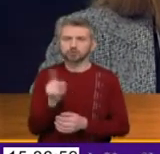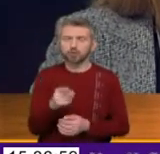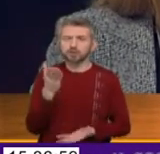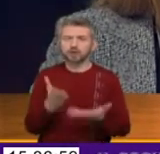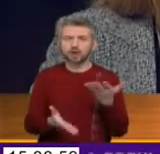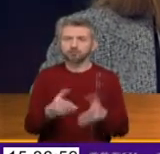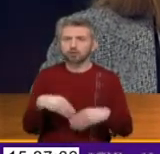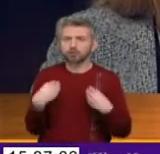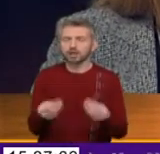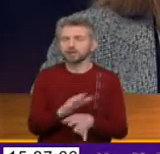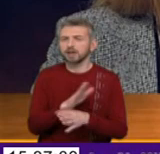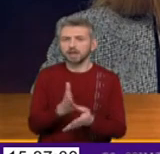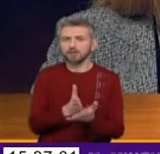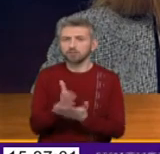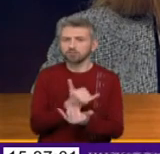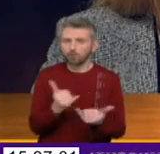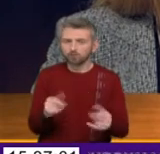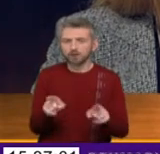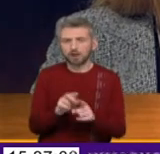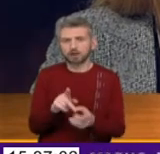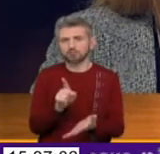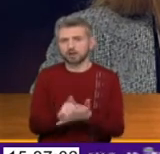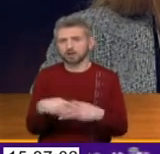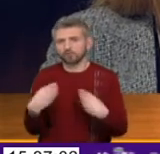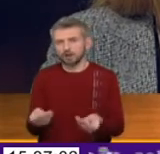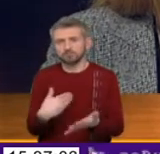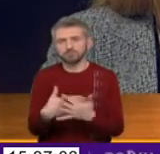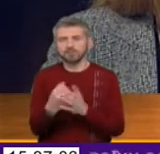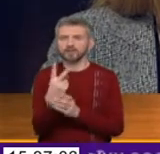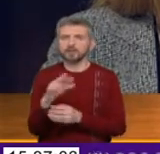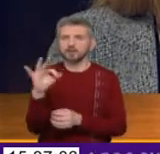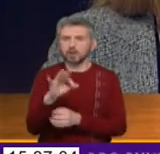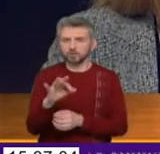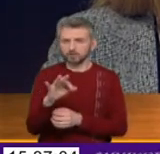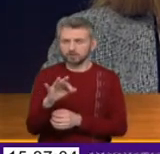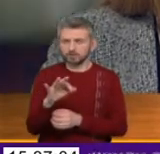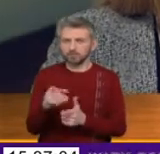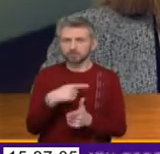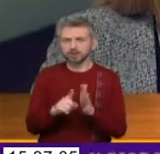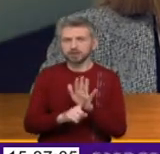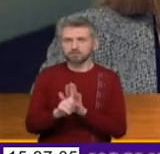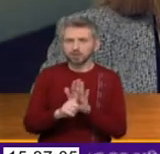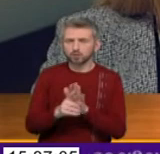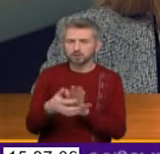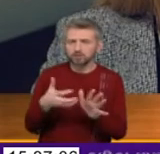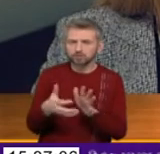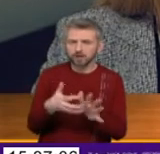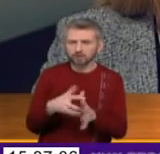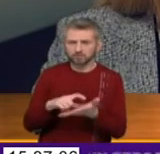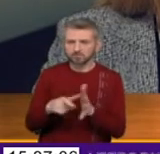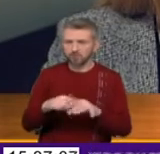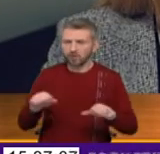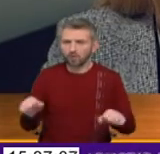якщо не надається послуга таким чином, як має надаватися, от там 12 градусів, якщо це стосується чи температури, чи